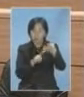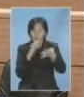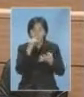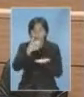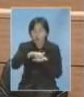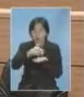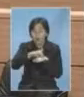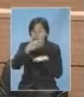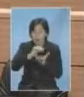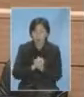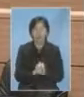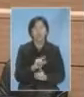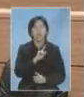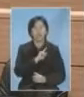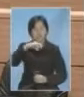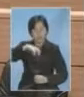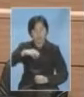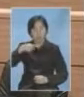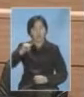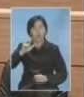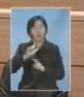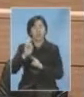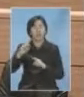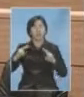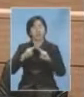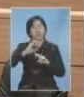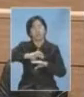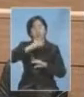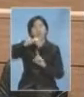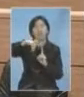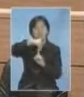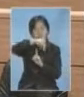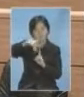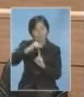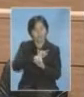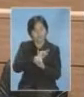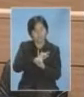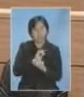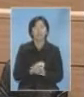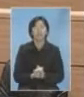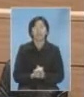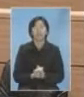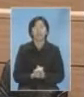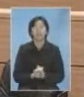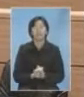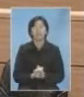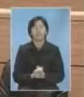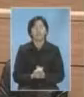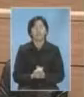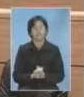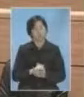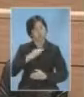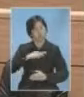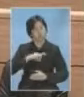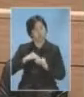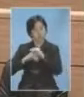กิจหลักของสำนักปลัดกระทรวงทรัพยากรธรรมชาติและสิ่งแวดล้อมซึ่งไม่ตรงกัน